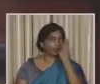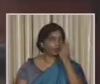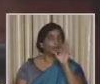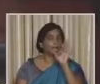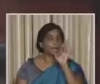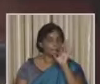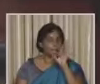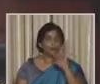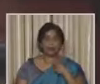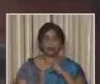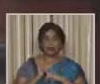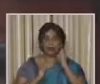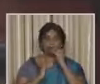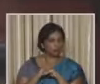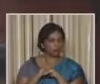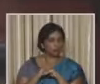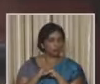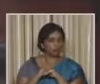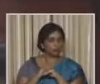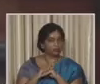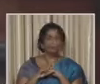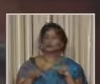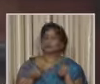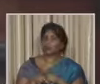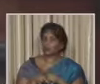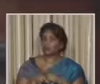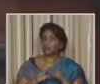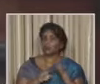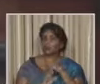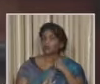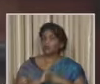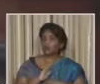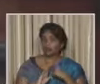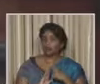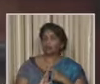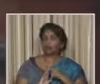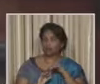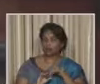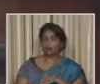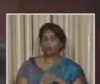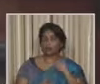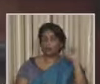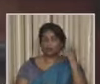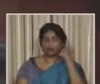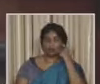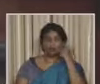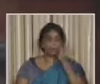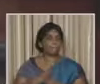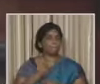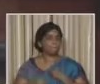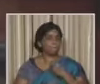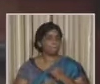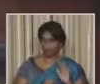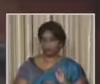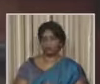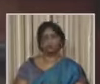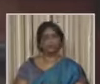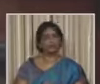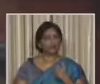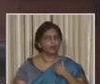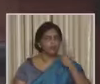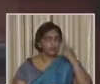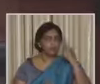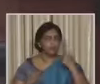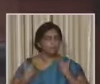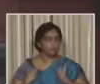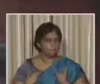பேசப்பட்டது. 2015 அவர் எங்களுடைய தேசிய பட்டியலை பிரதிநிதித்துவம் செய்தார். அப்போது அவர் இலங்கையில் மிகவும் கீர்த்திமிக்க